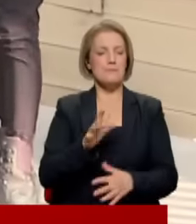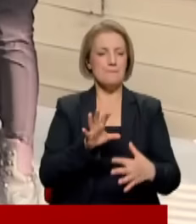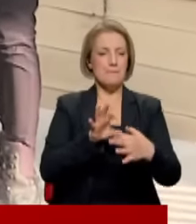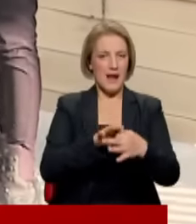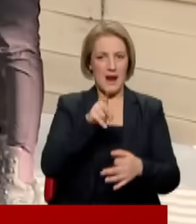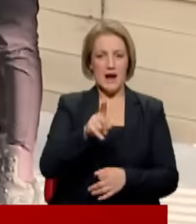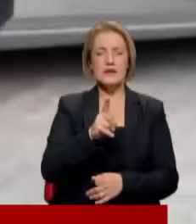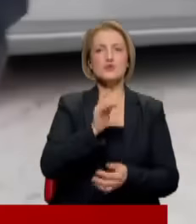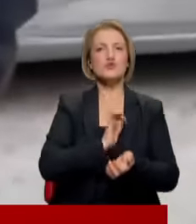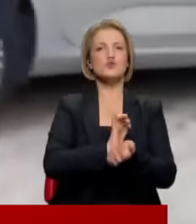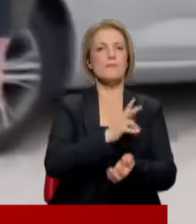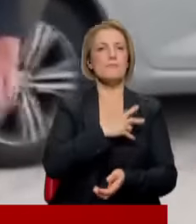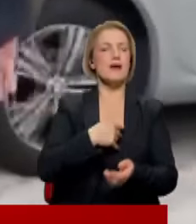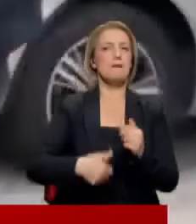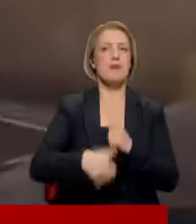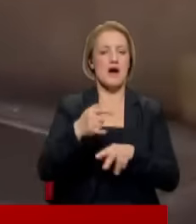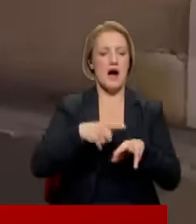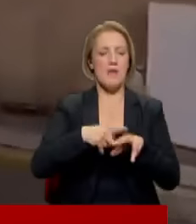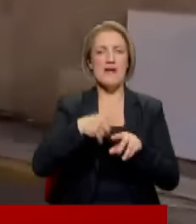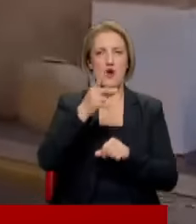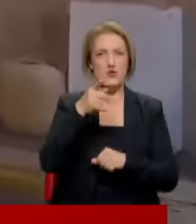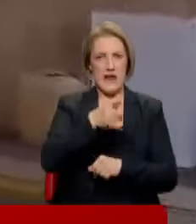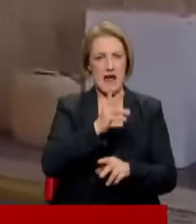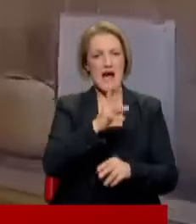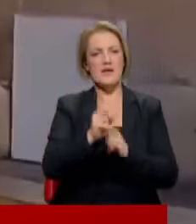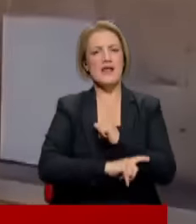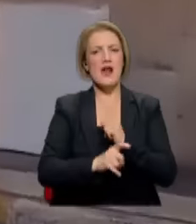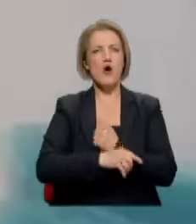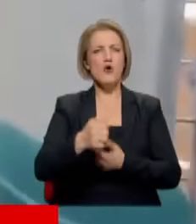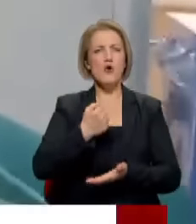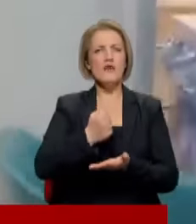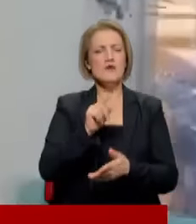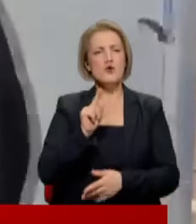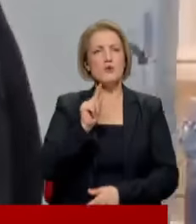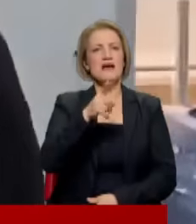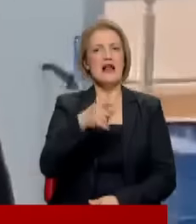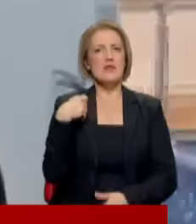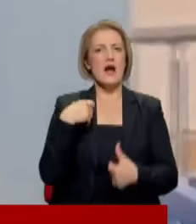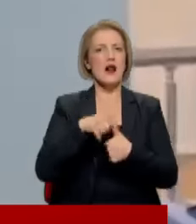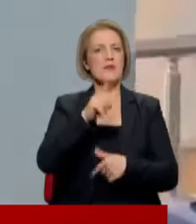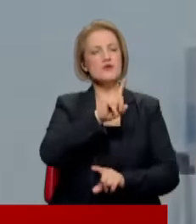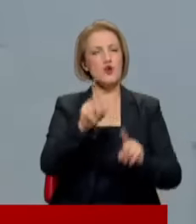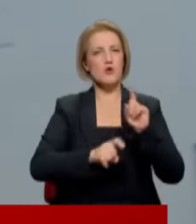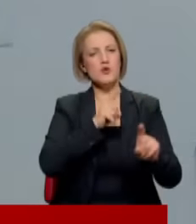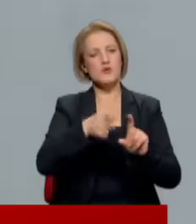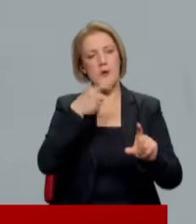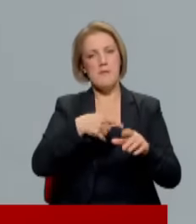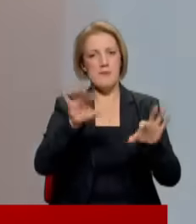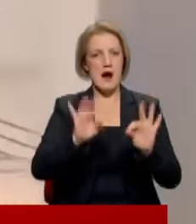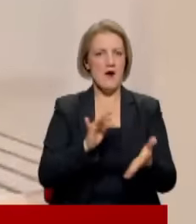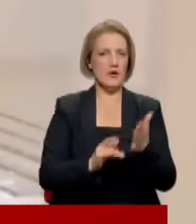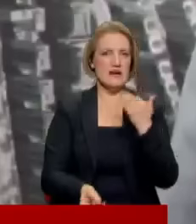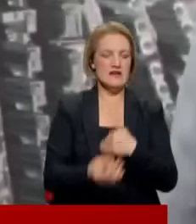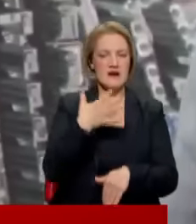sabahında tutuklanan Belediye Başkanı Ahmet özer'e yönelik terörün finansmanı şüphesiyle yeni bir soruşturma başlatıldığı ortaya